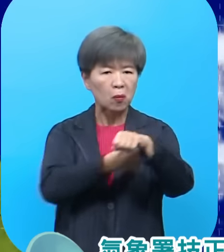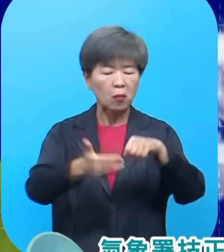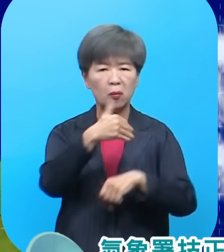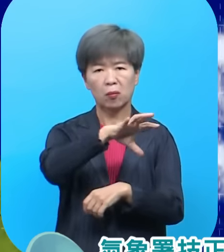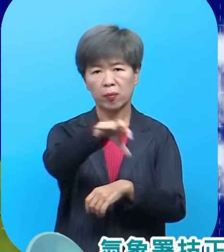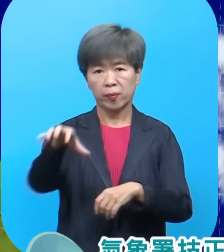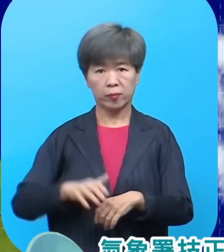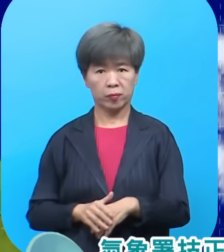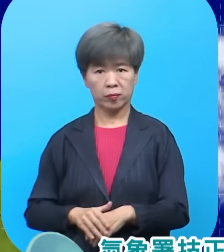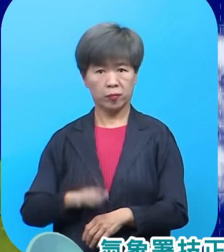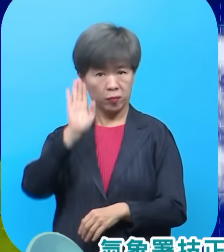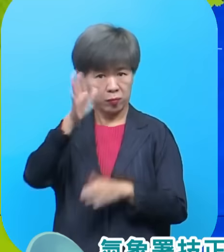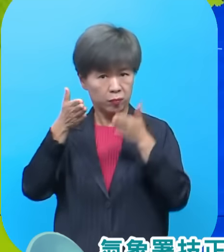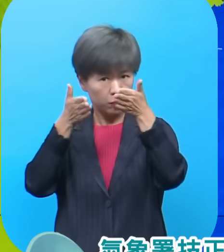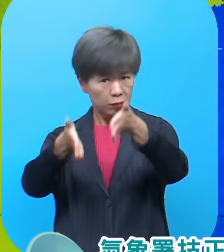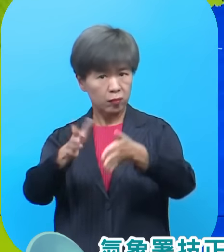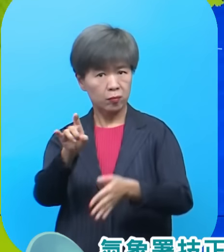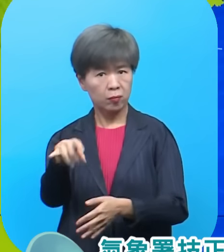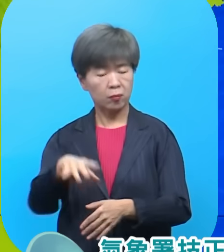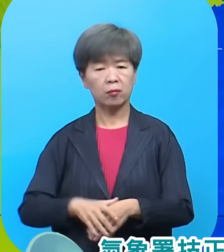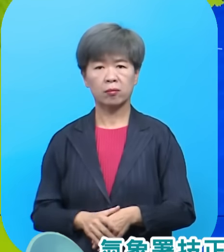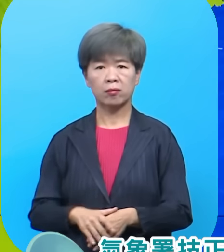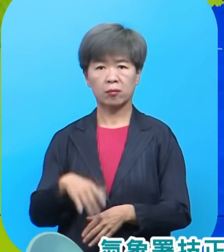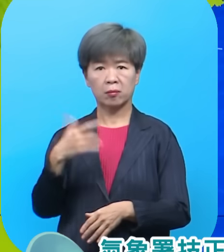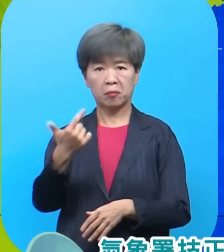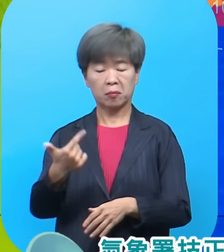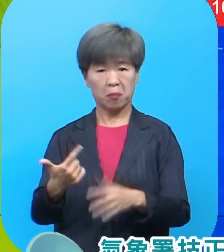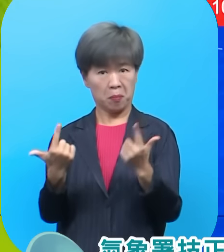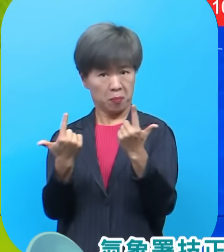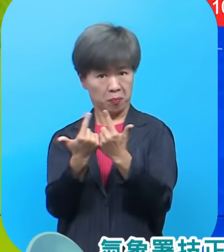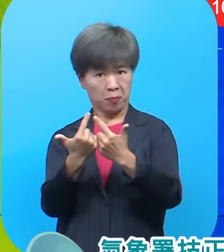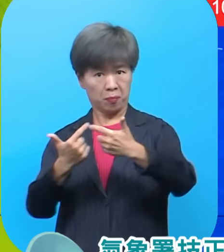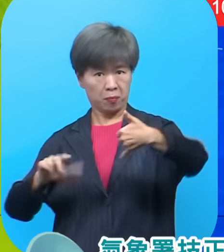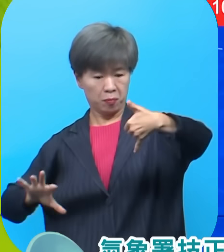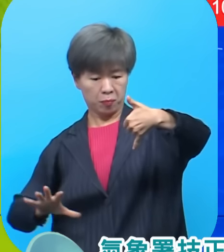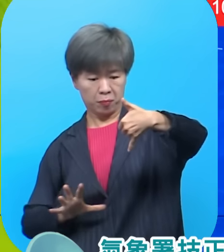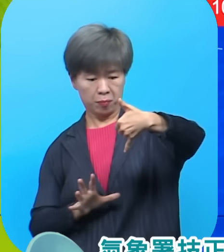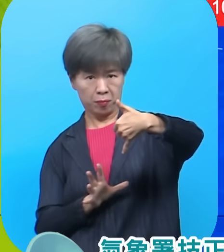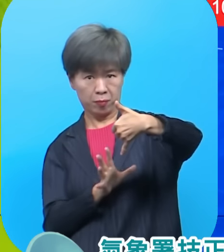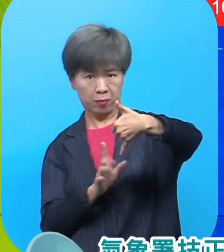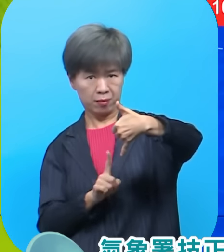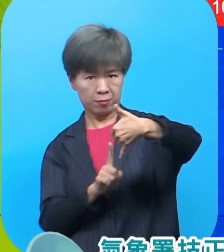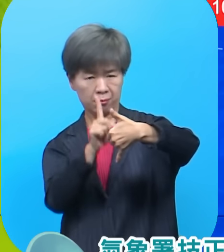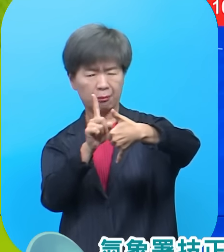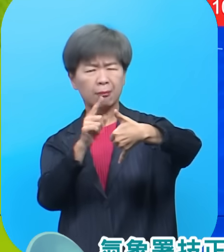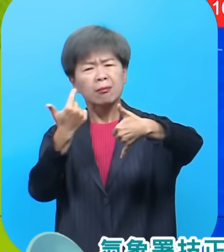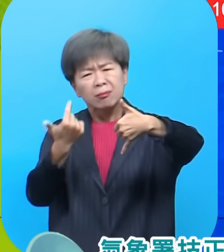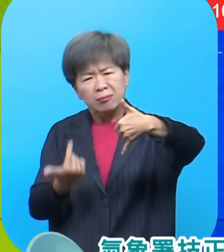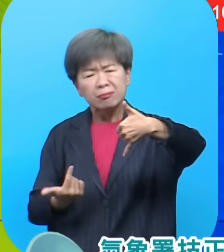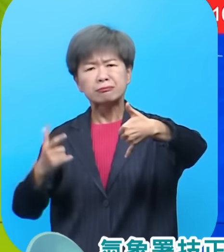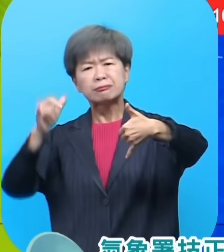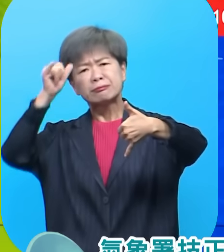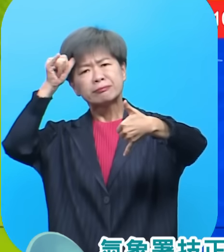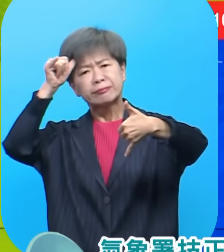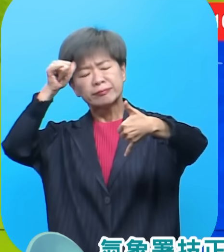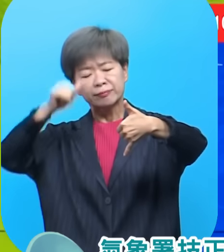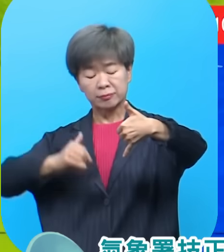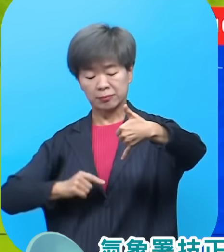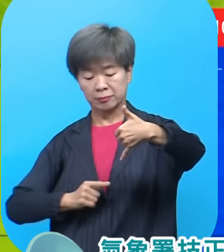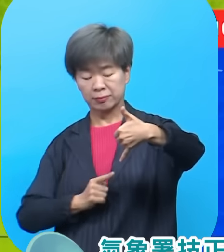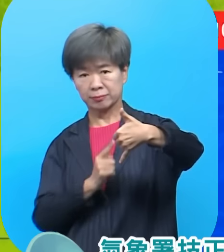径，我们是预估它开始逐渐北转咯，然后但是逐渐北转，像我们刚提的速度很慢，北转以后往东